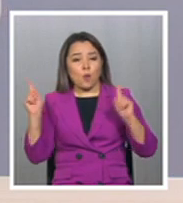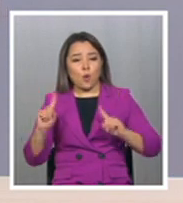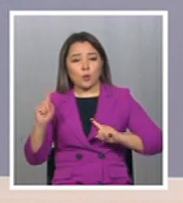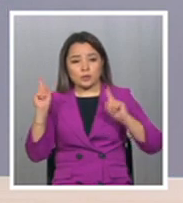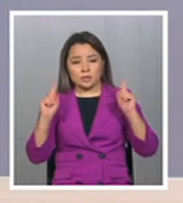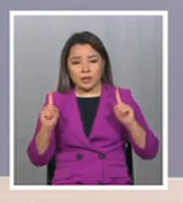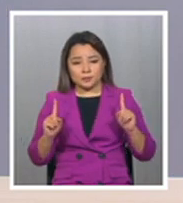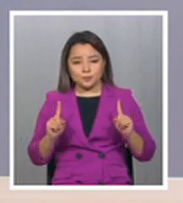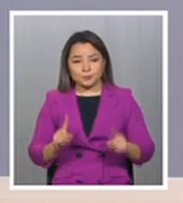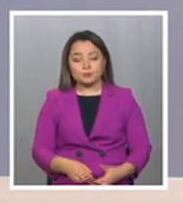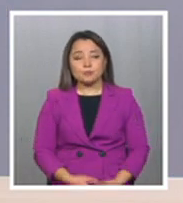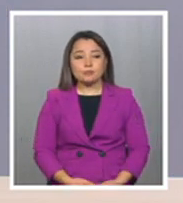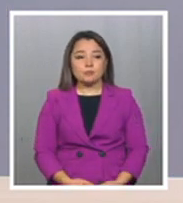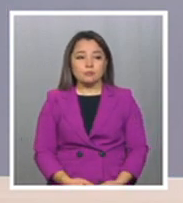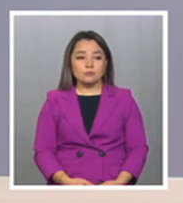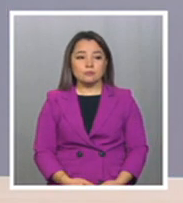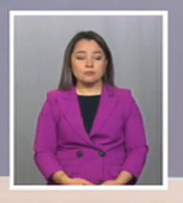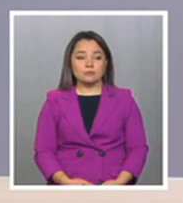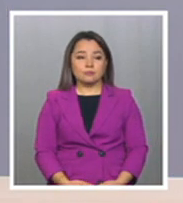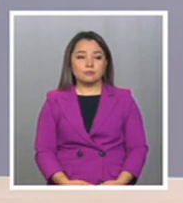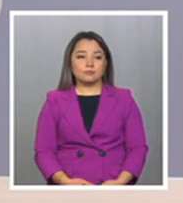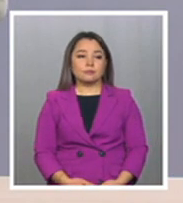ребята!